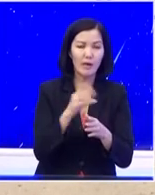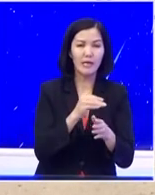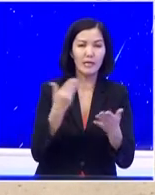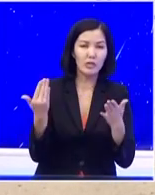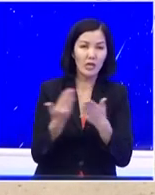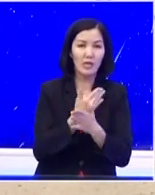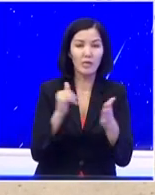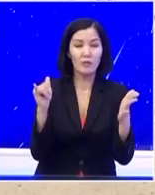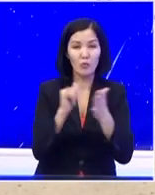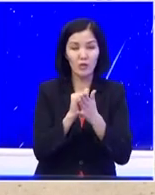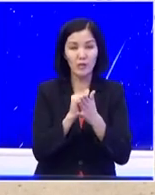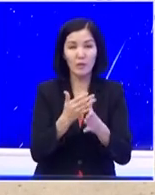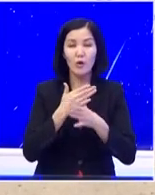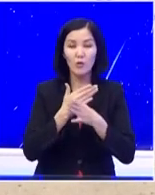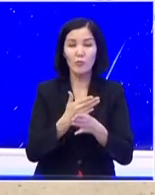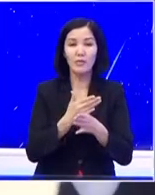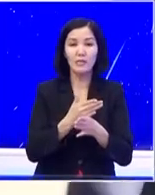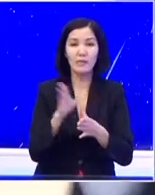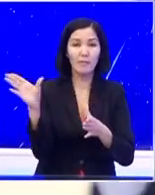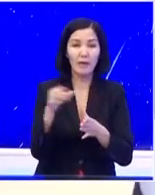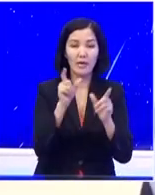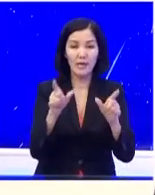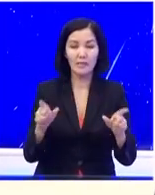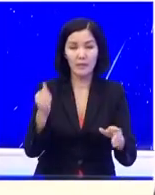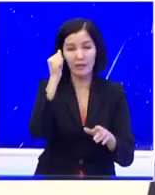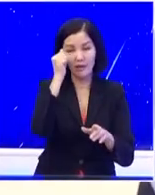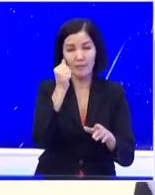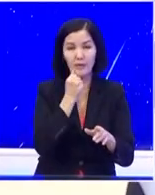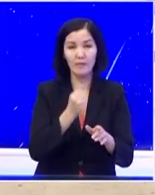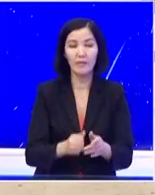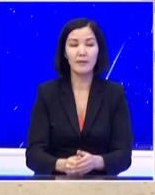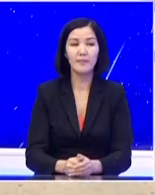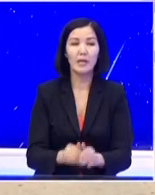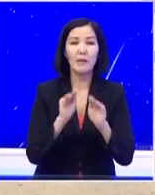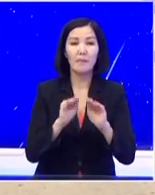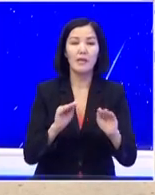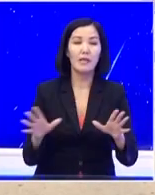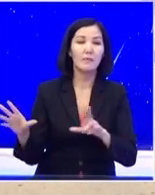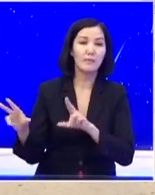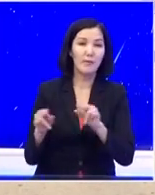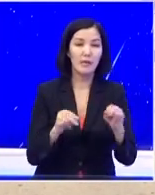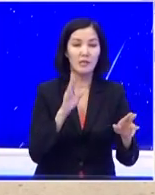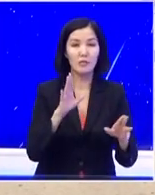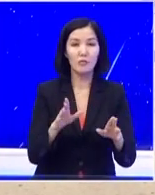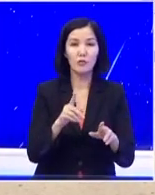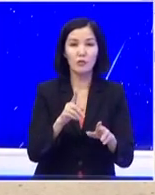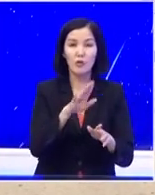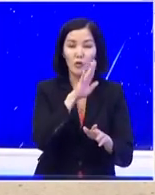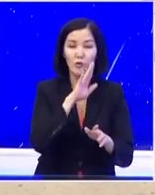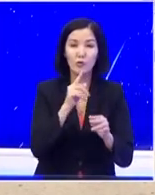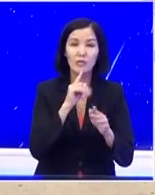түгеліне көмектесіп атқан барлық азаматтарға үлкен алғысымды айтқым келеді. Балаларымыз бақытты болсын, ұйқысы тыныш